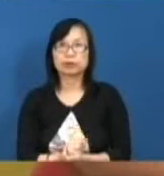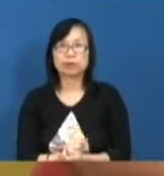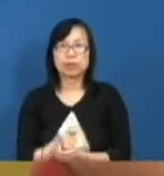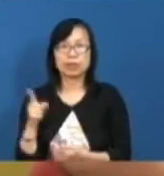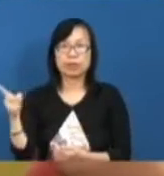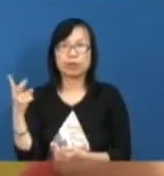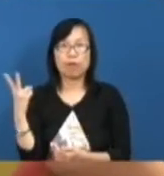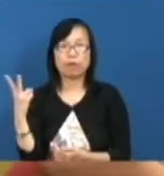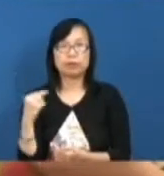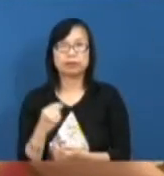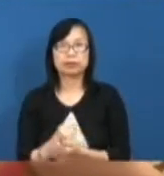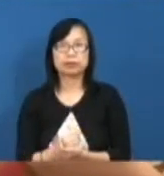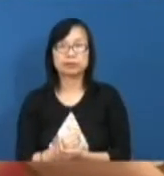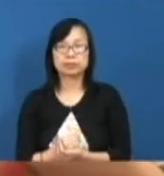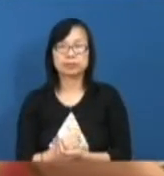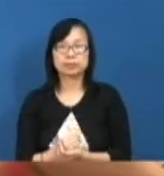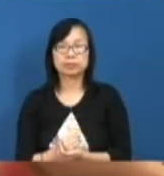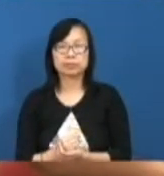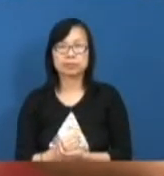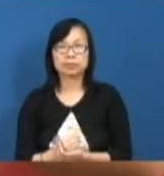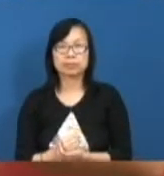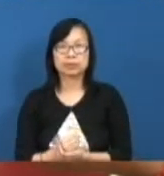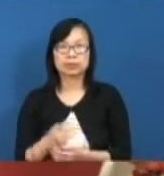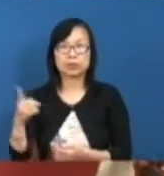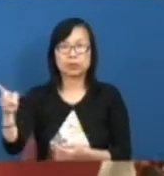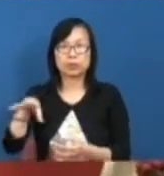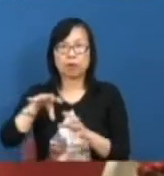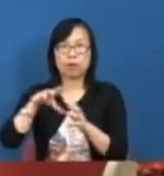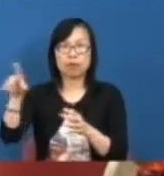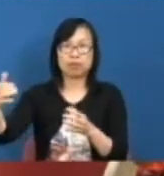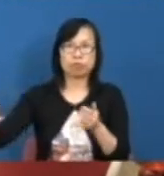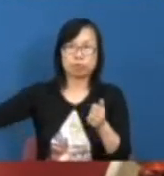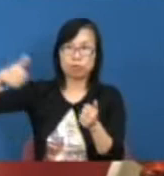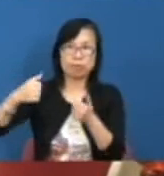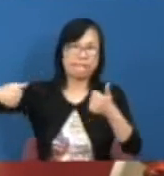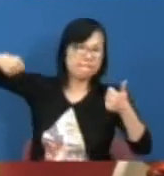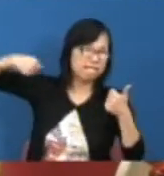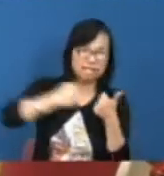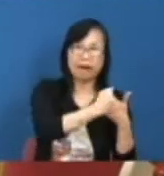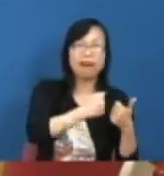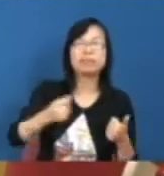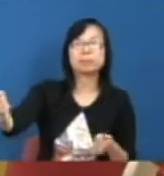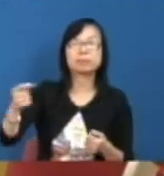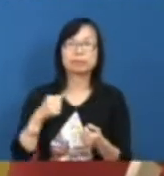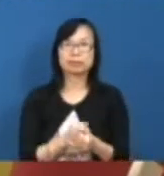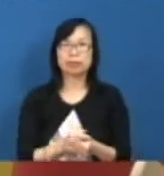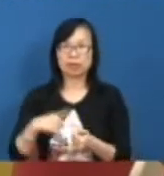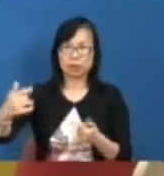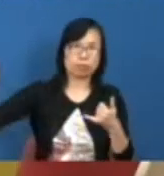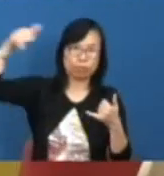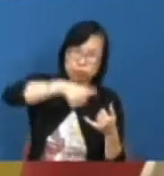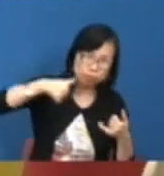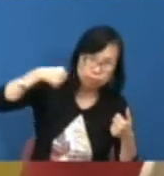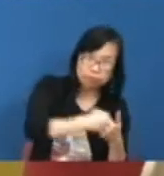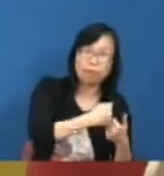咁呢兩位啊，咁呢啲咧就應該係嗰啲群眾啊，呢個就衝落嚟想打我嘅人。這個就是想衝來打我人，我